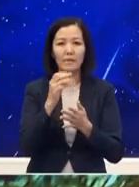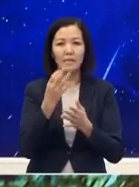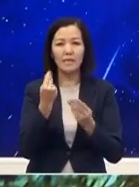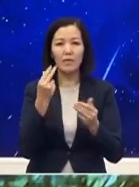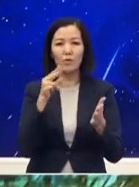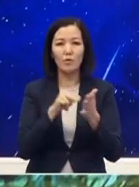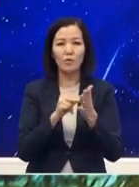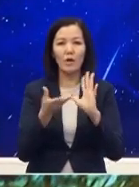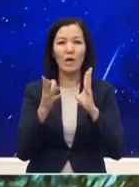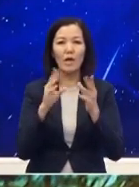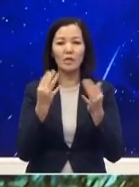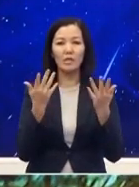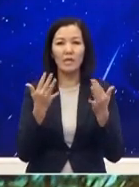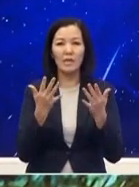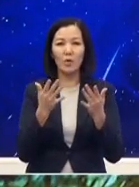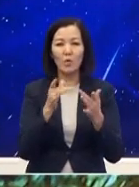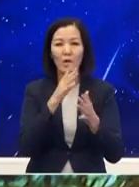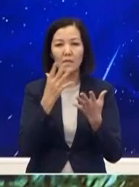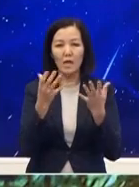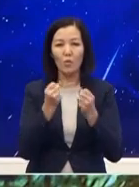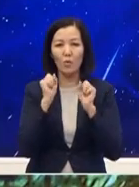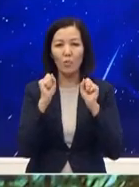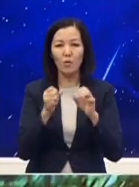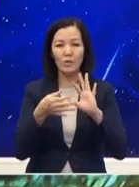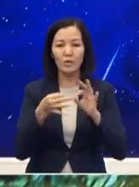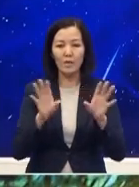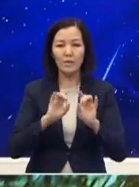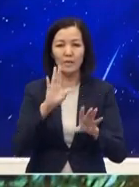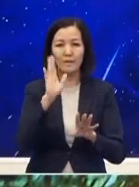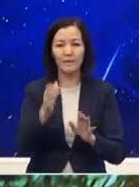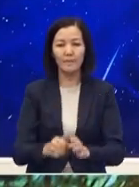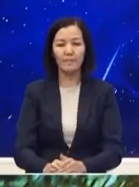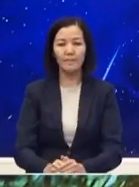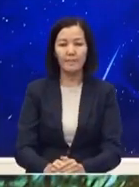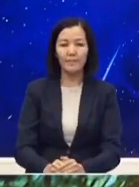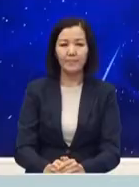қанша, нәтижесін қалай, қанша уақытта білуге болады. Тілшіміз дайындаған сюжеттен білейік.